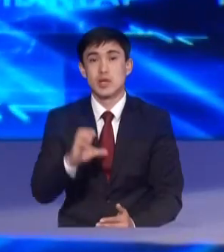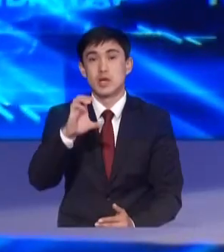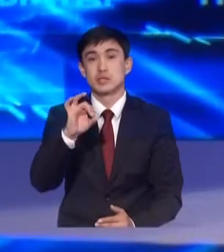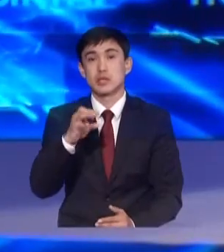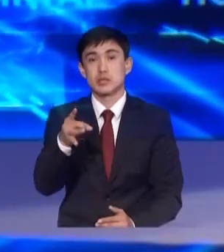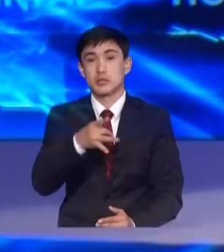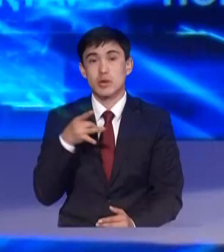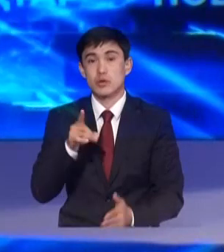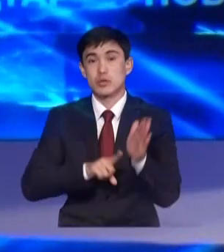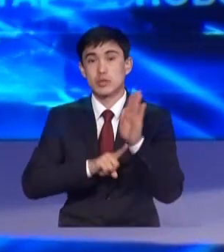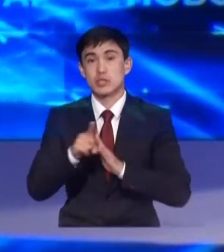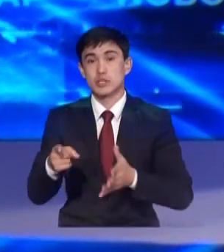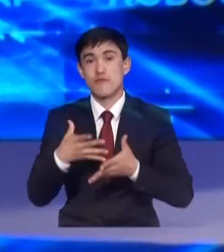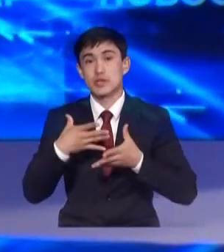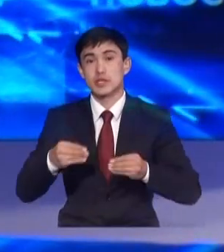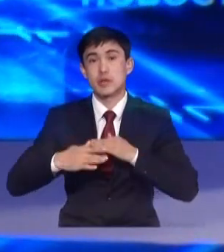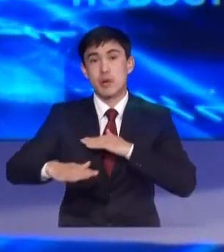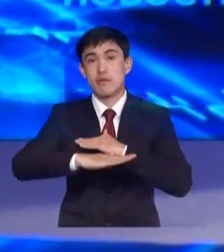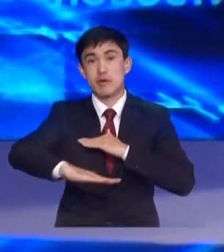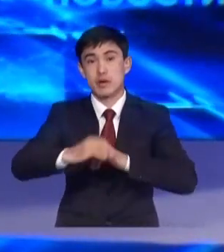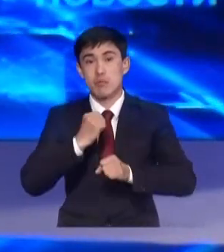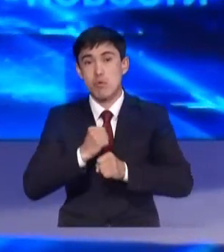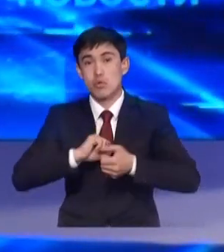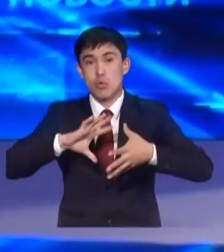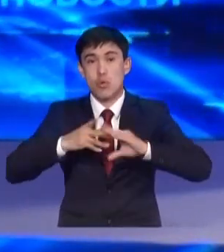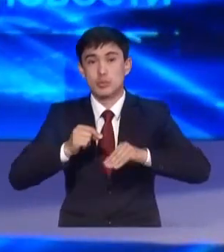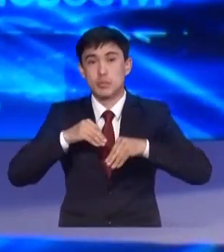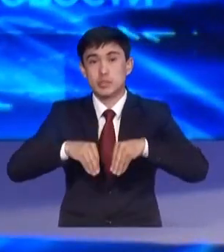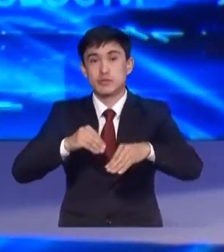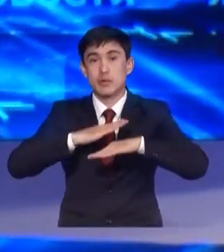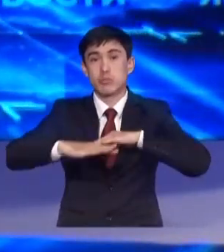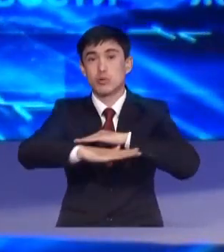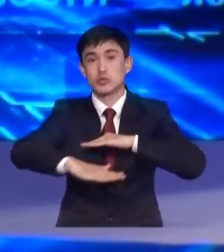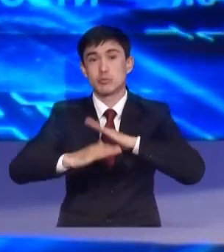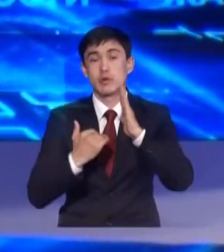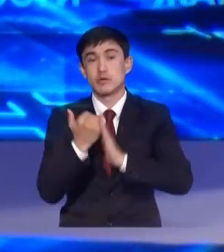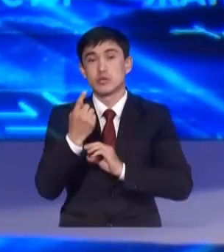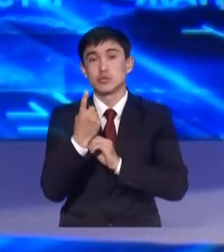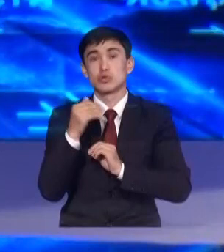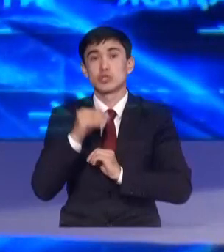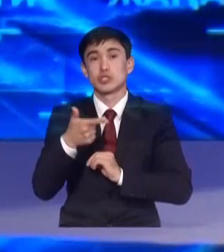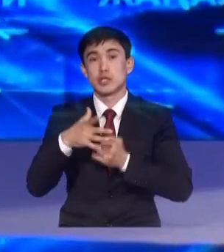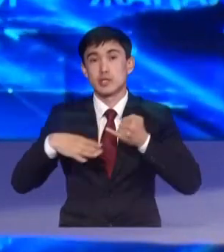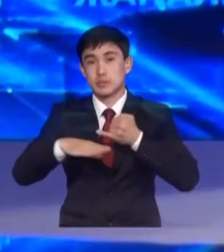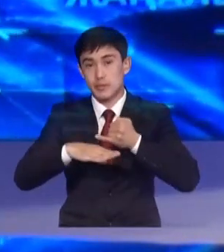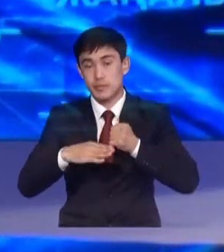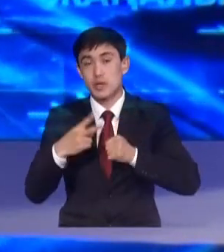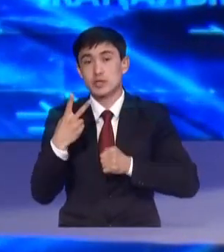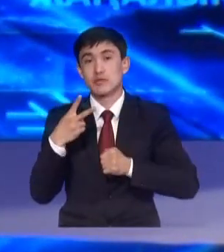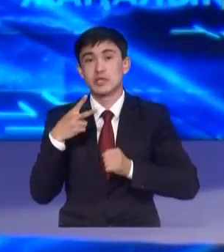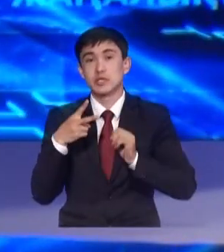В Сарканском районе стартовали весенние полевые работы. Общая посевная площадь превысила 100 тысяч гектаров, что